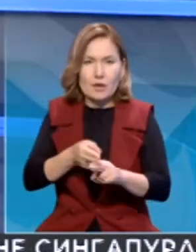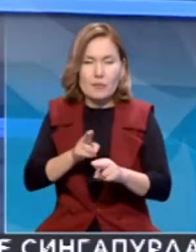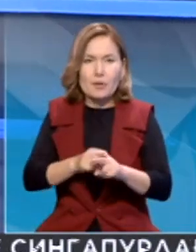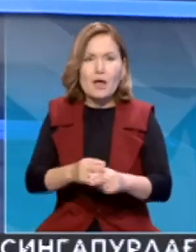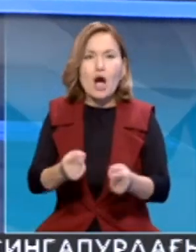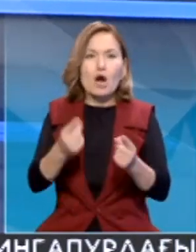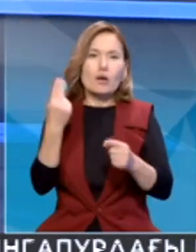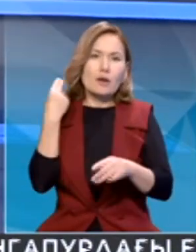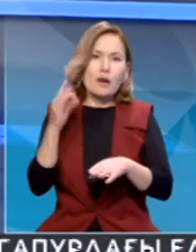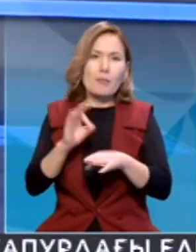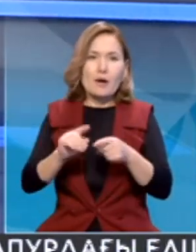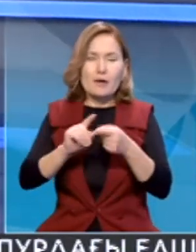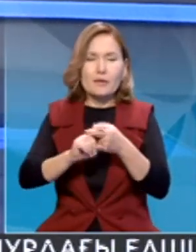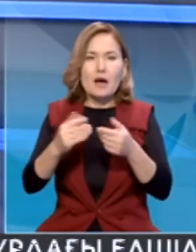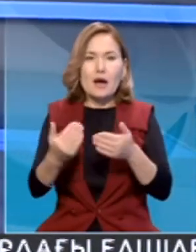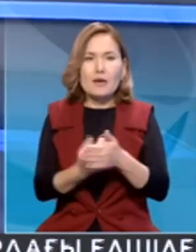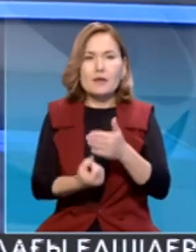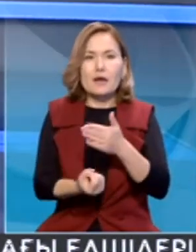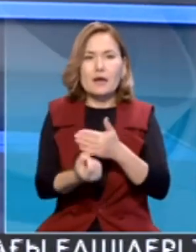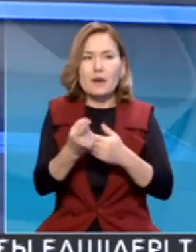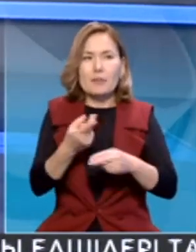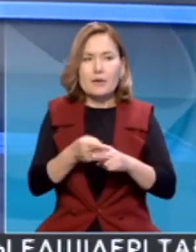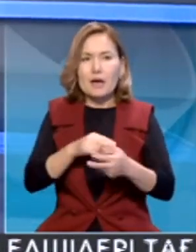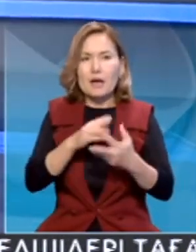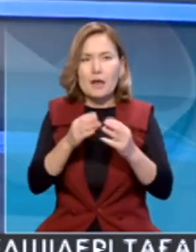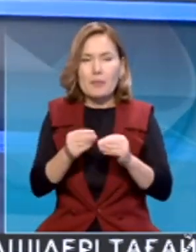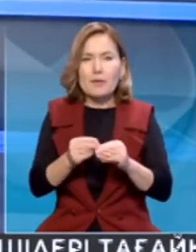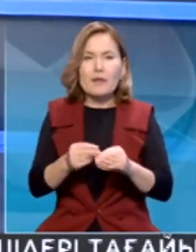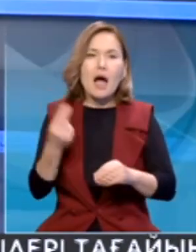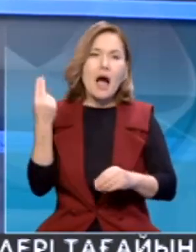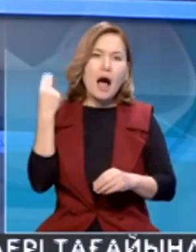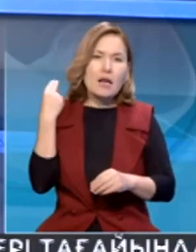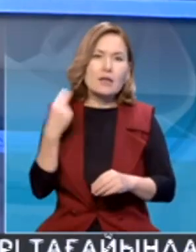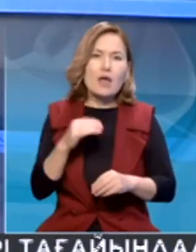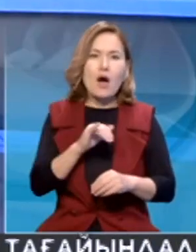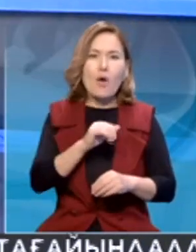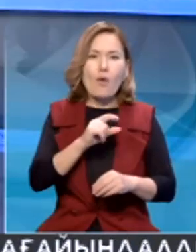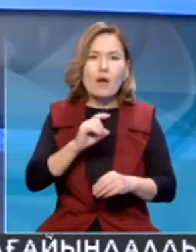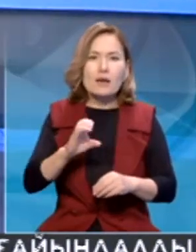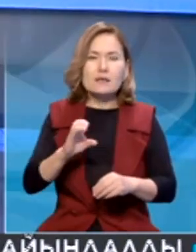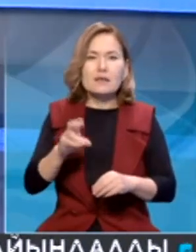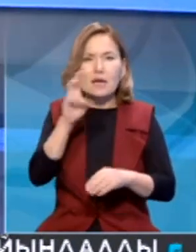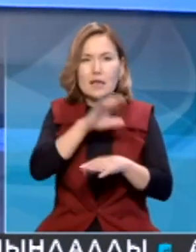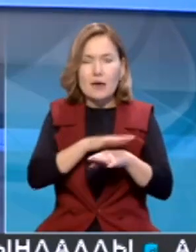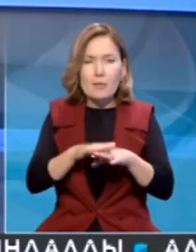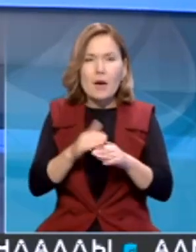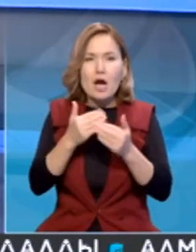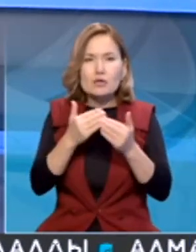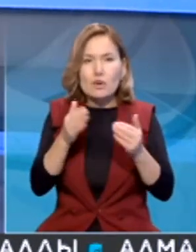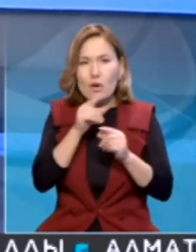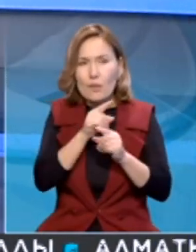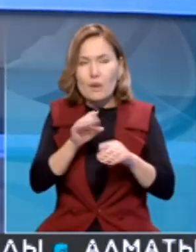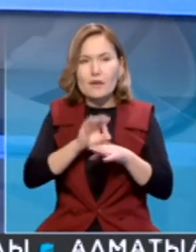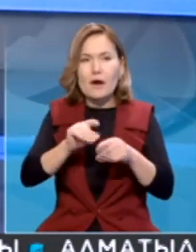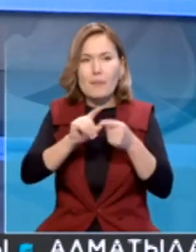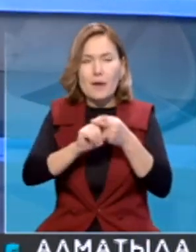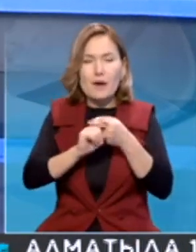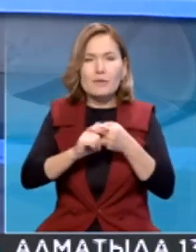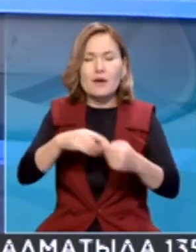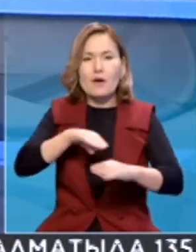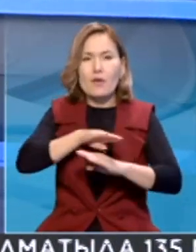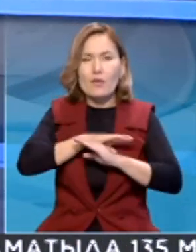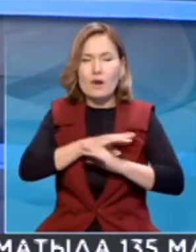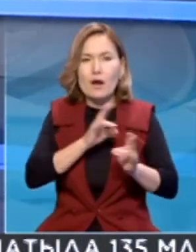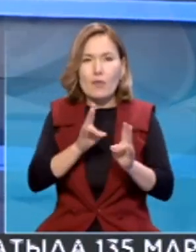Ұлыбританияда індет қайта өршіді. Біріккен корольдіктің құрамындағы Англия және Уэльс елдерінде соңғы уақытта ковидтен қайтыс болғандар саны артып